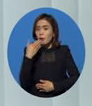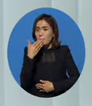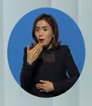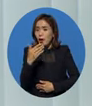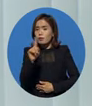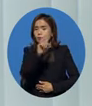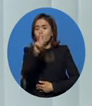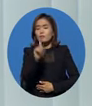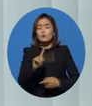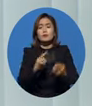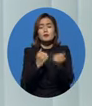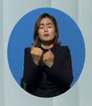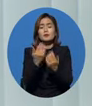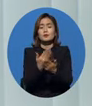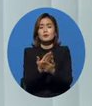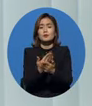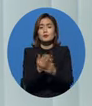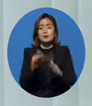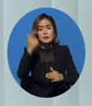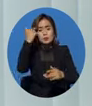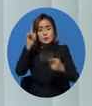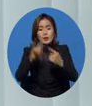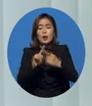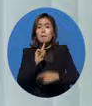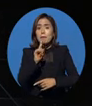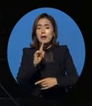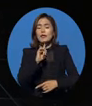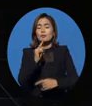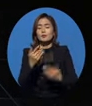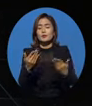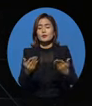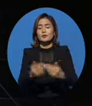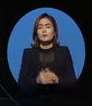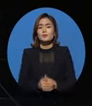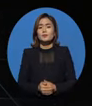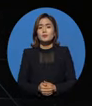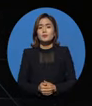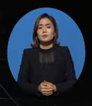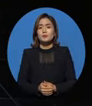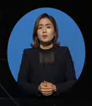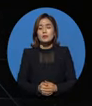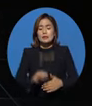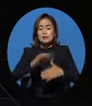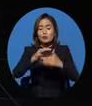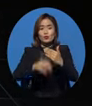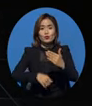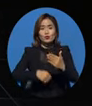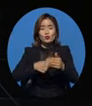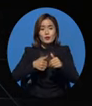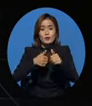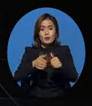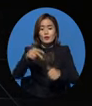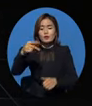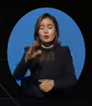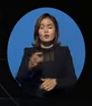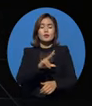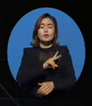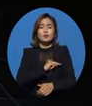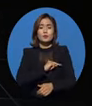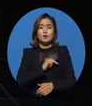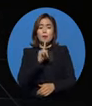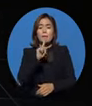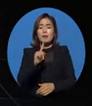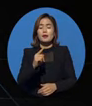말씀해 주십시오 이번 질문에 대한 발언은 일본 입니다 정해진 순서에 따라 먼저 송영길 후보 부터